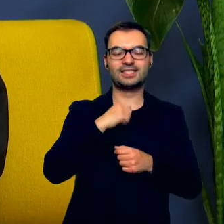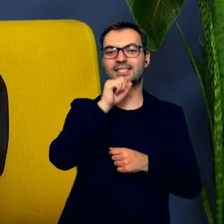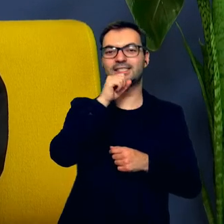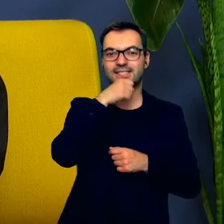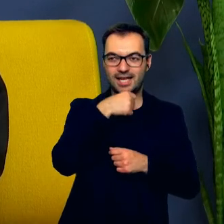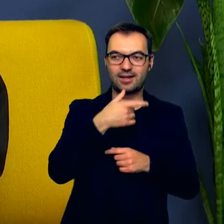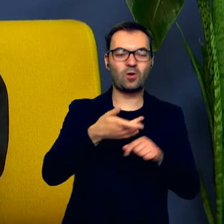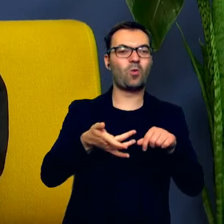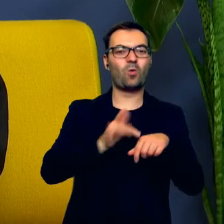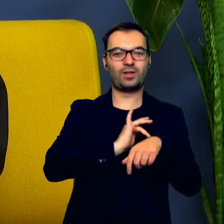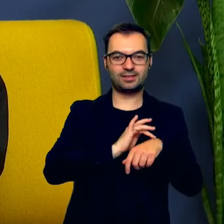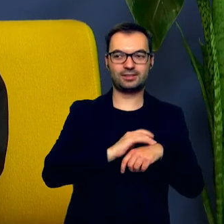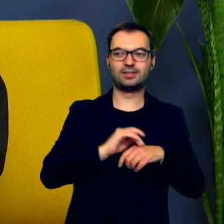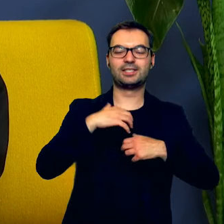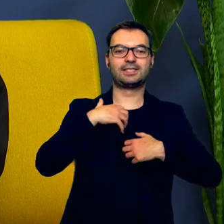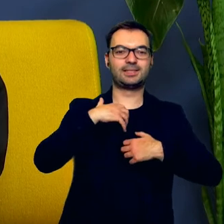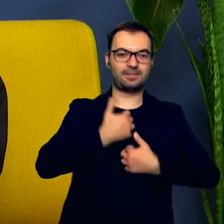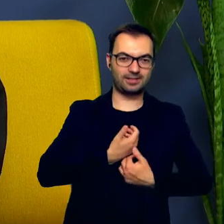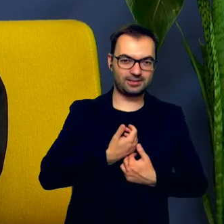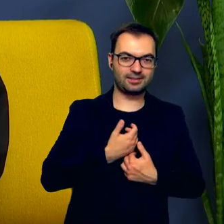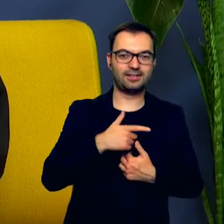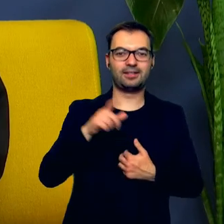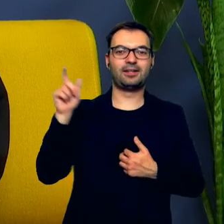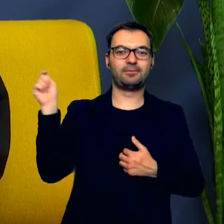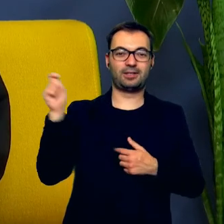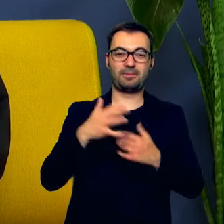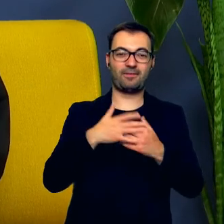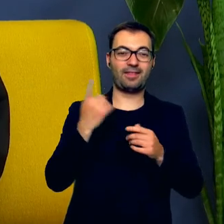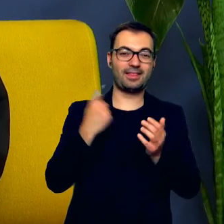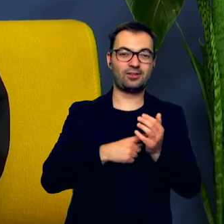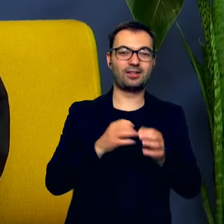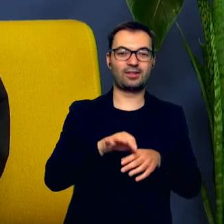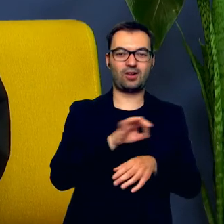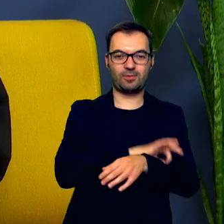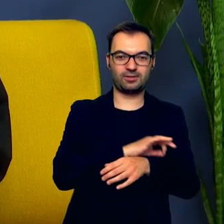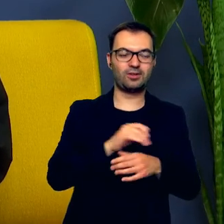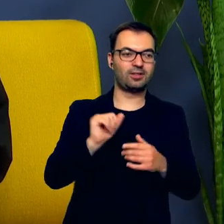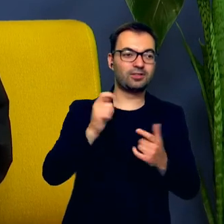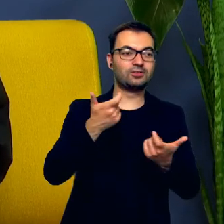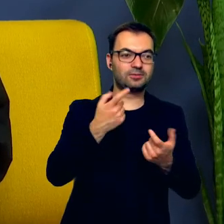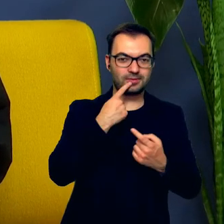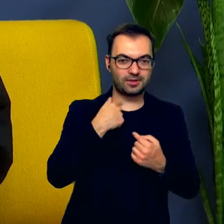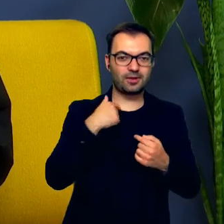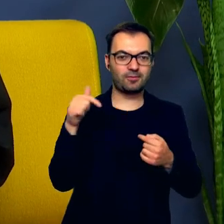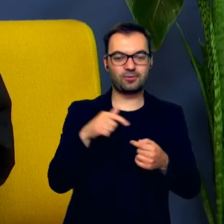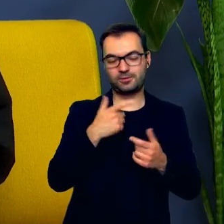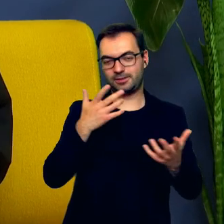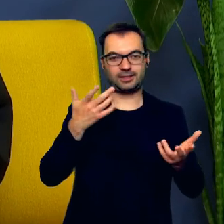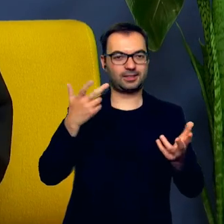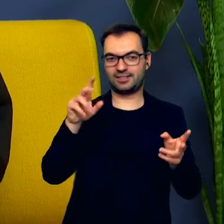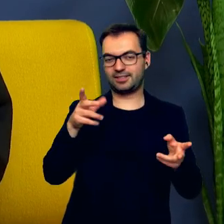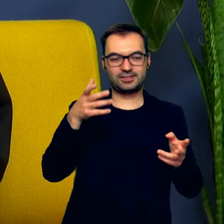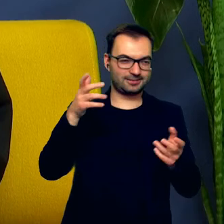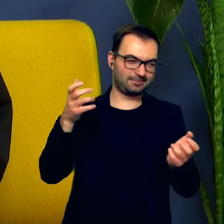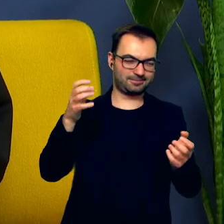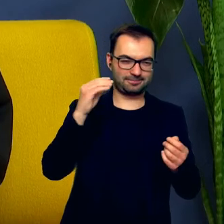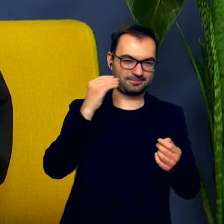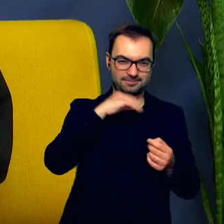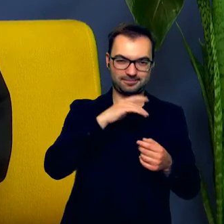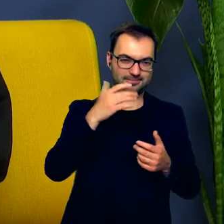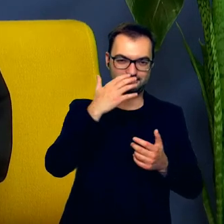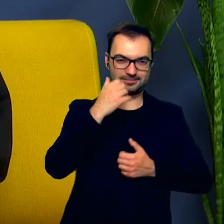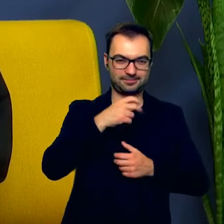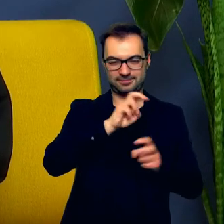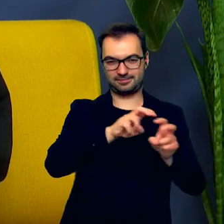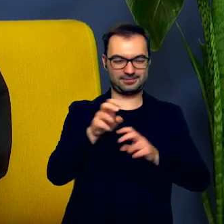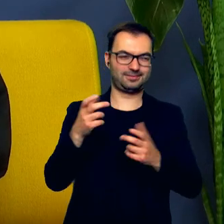stary, łysy i zmęczony. Przejechałem prawie 1000 kilometrów, aby się dowiedzieć od pana, że mam być ogierem. No co z tym Popielskim? Stary,